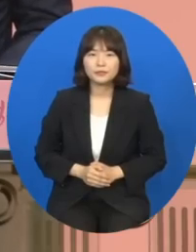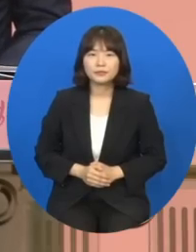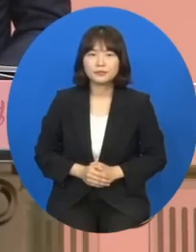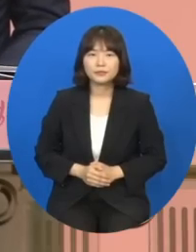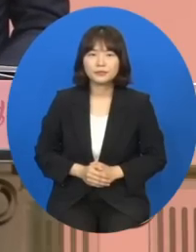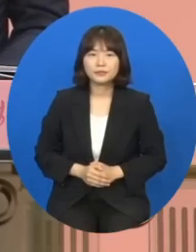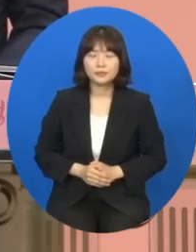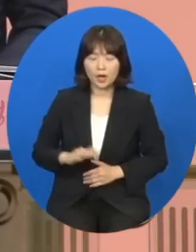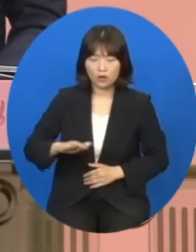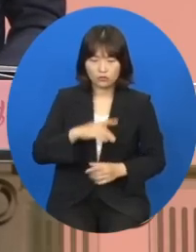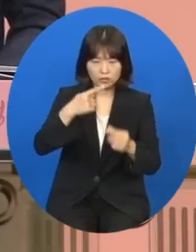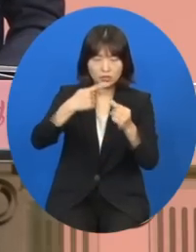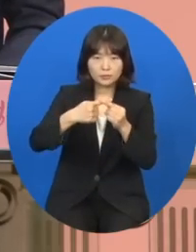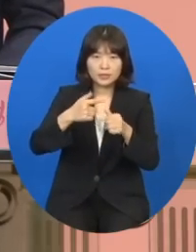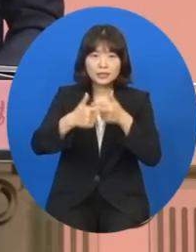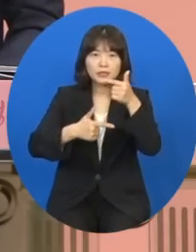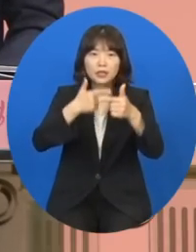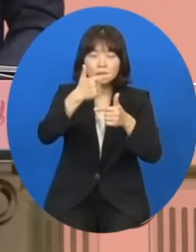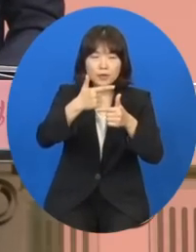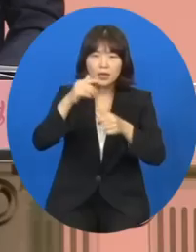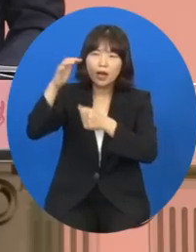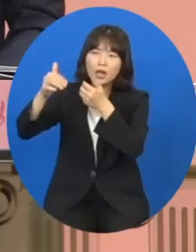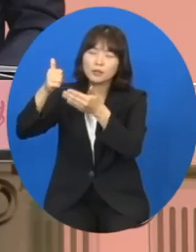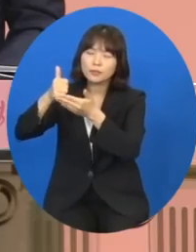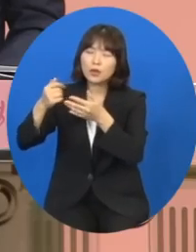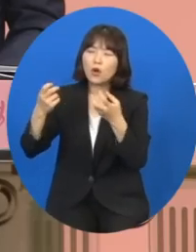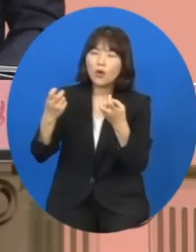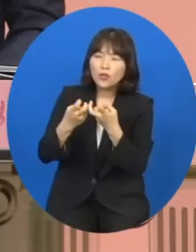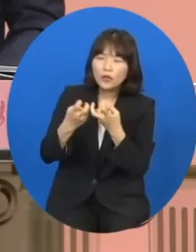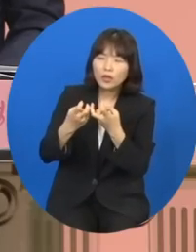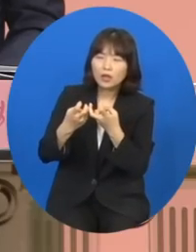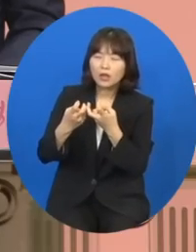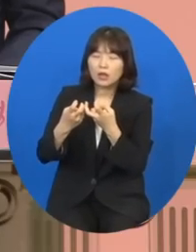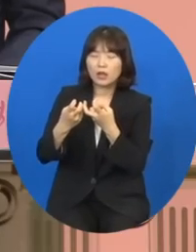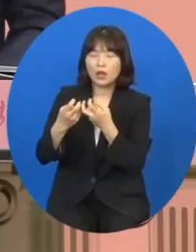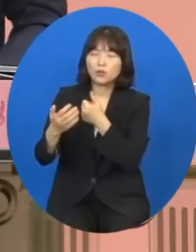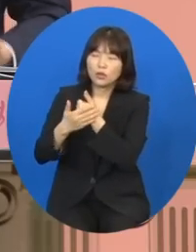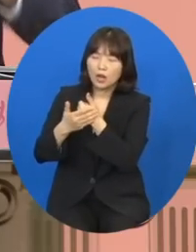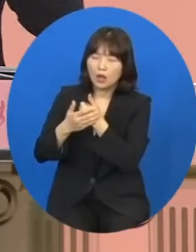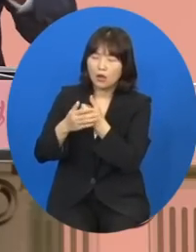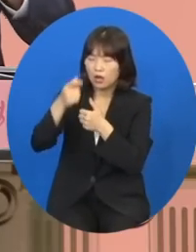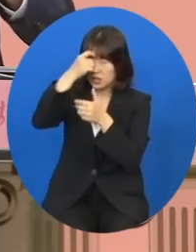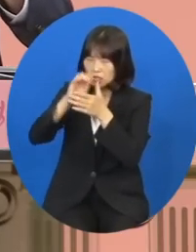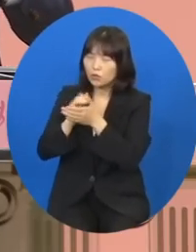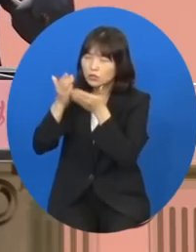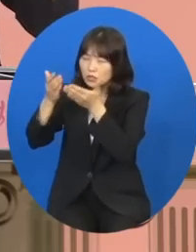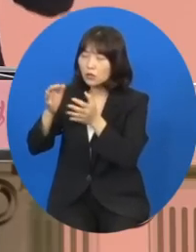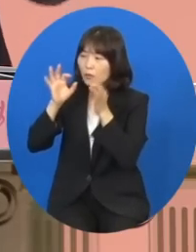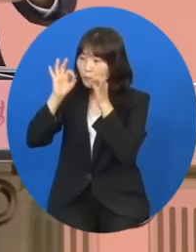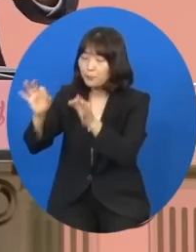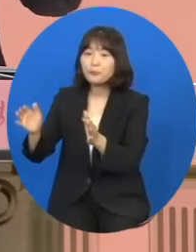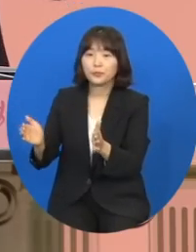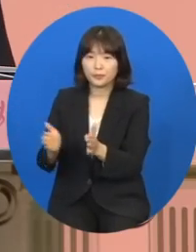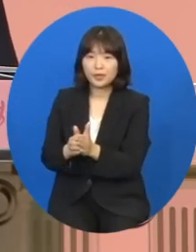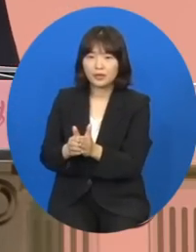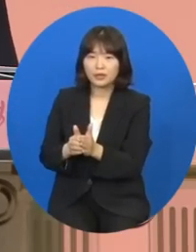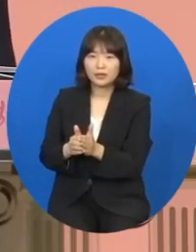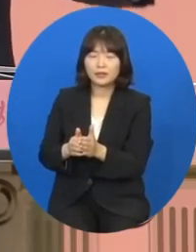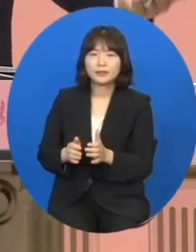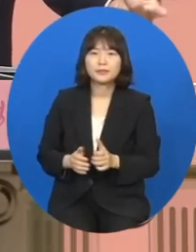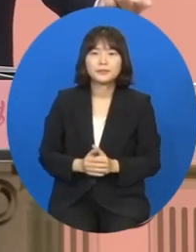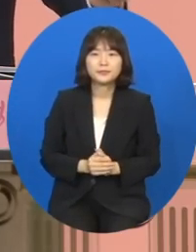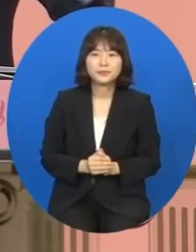그래서 누리는 첫 번째로 느헤미야가 하나님께 어떻게든 해 달라고 간구하는 것을 보았고 싹 ndc 햄 비행